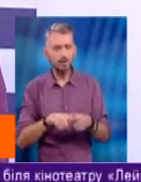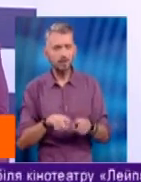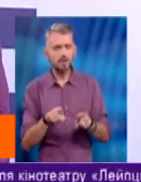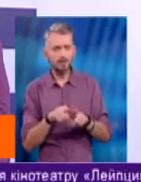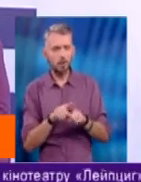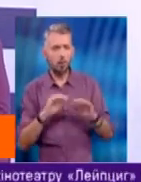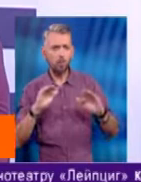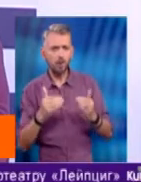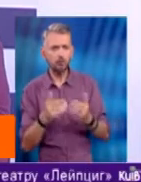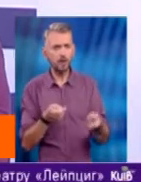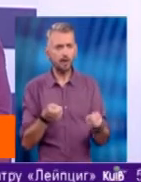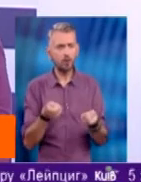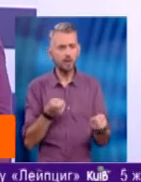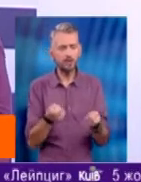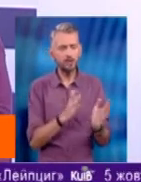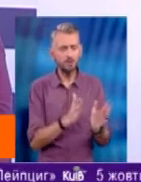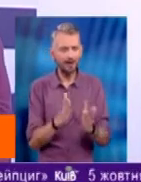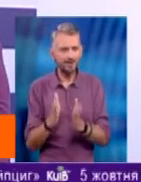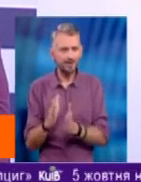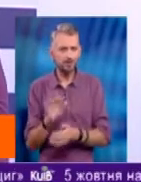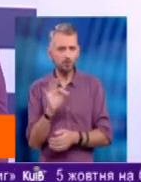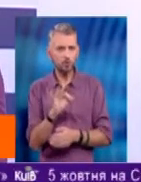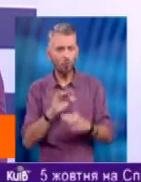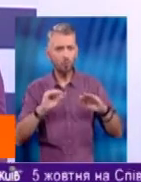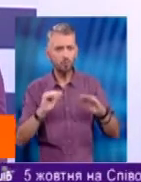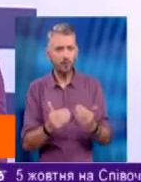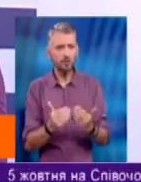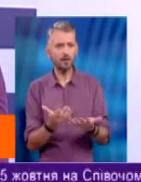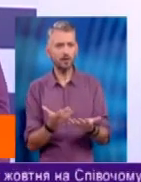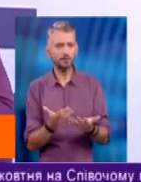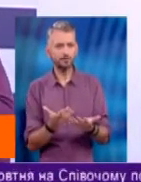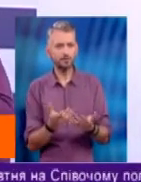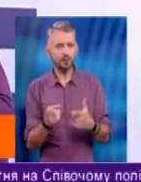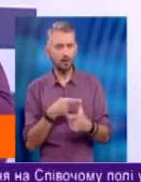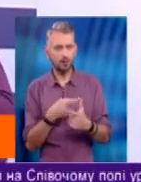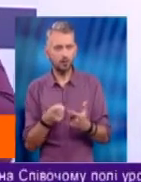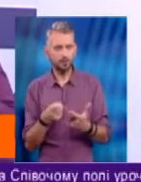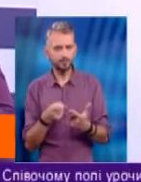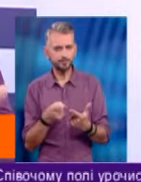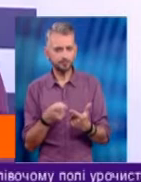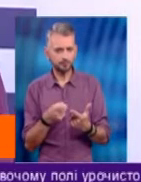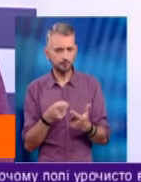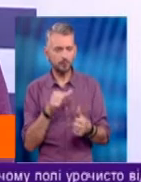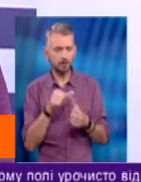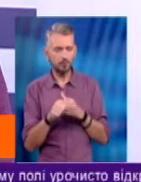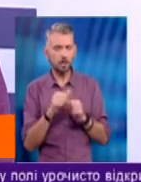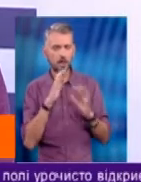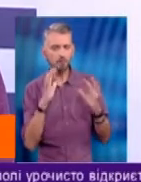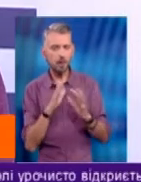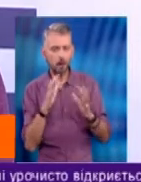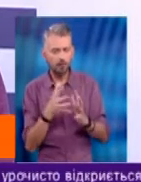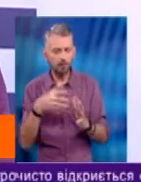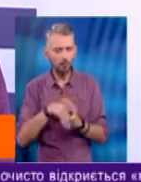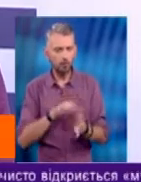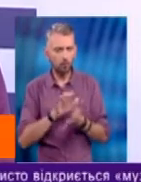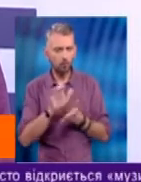обмеження або регулятивний механізм щодо обмеження, скажімо так, або саме зберігання внутрішнього